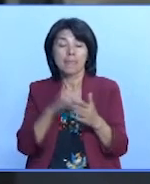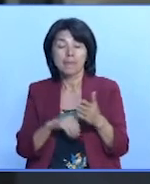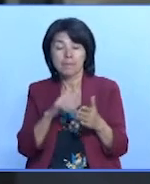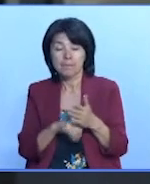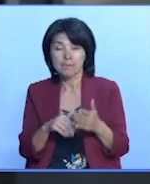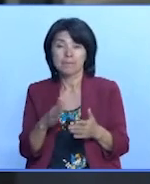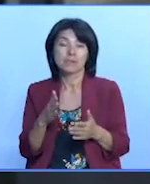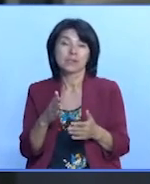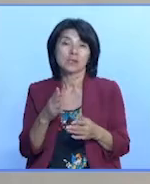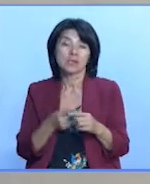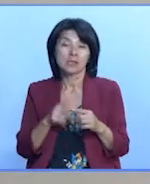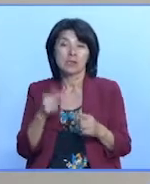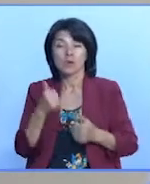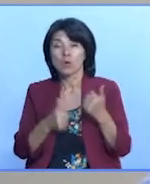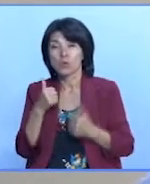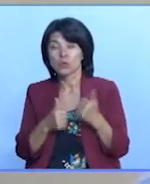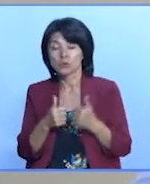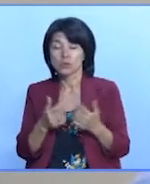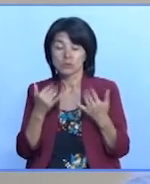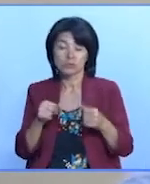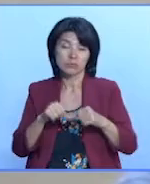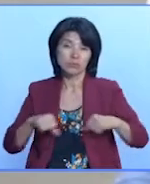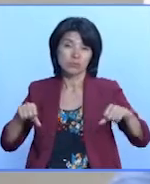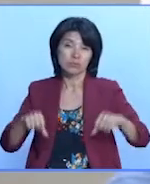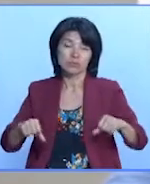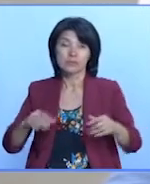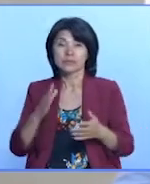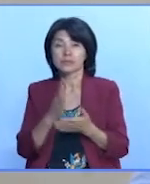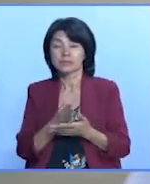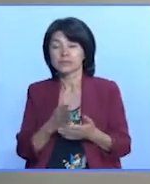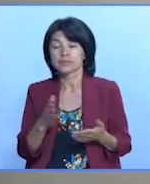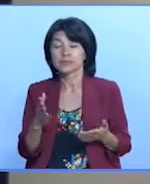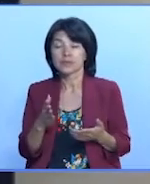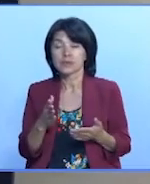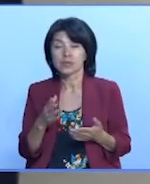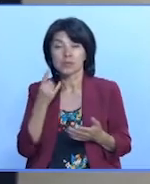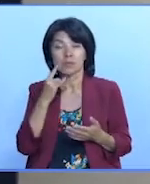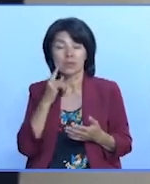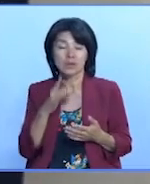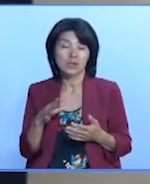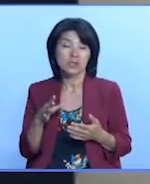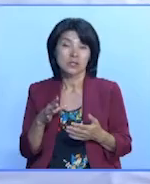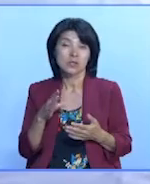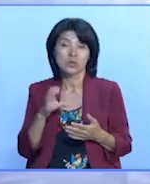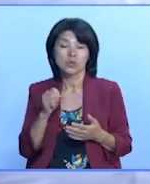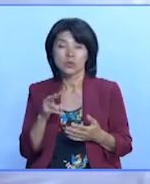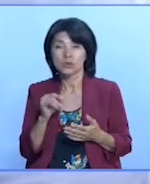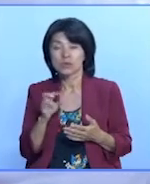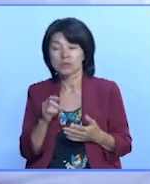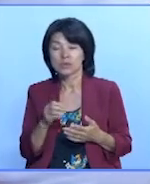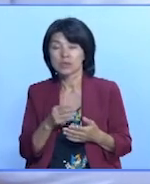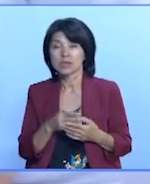тематику данного конкурса. В состав конкурсной комиссии вошли представители антикоррупционной службы по Павлодарской области, проектного офиса